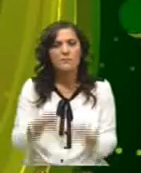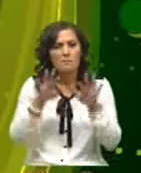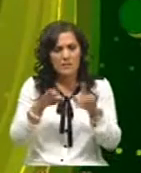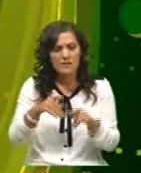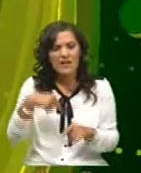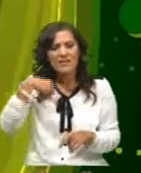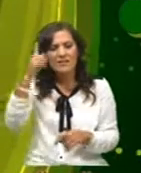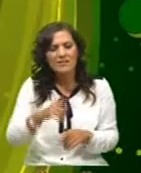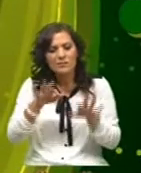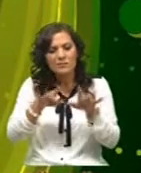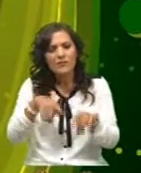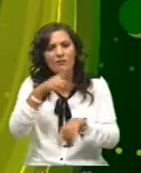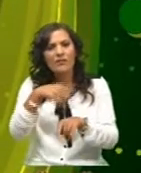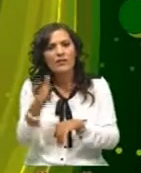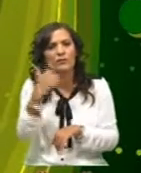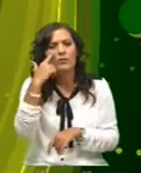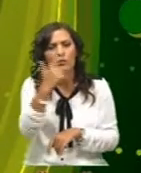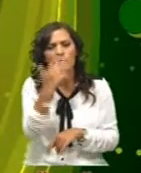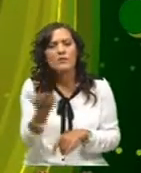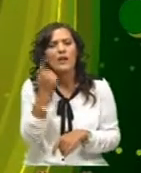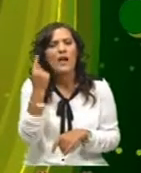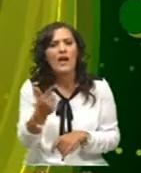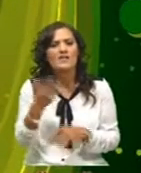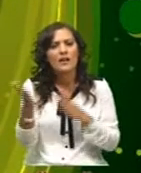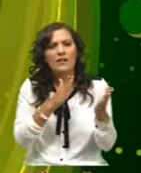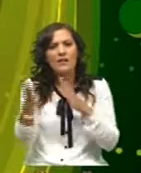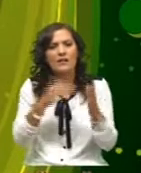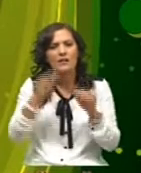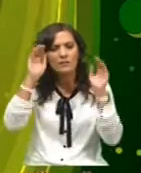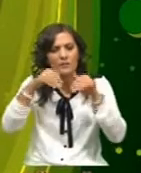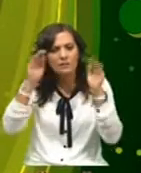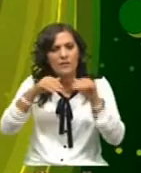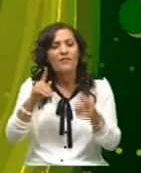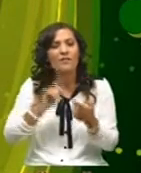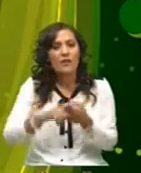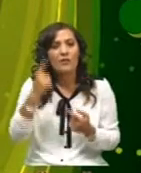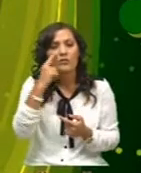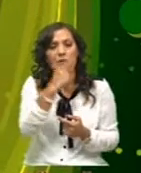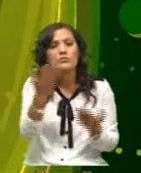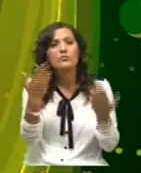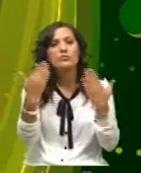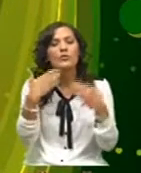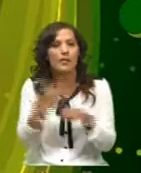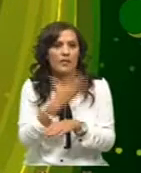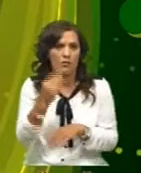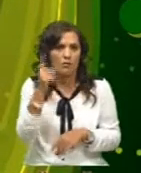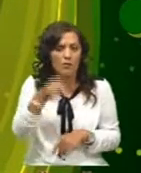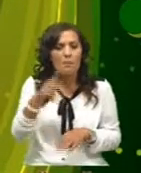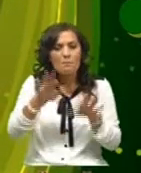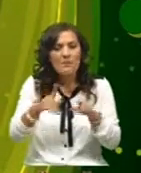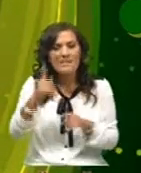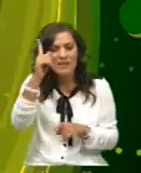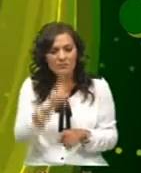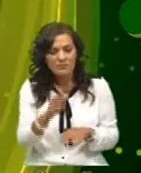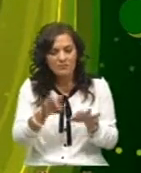bilgisayar başında vakit geçirmek Gözlerin çok daha az aralıklarla kırılmasına ve göz kuruluğuna neden oluyor Bilgisi şu